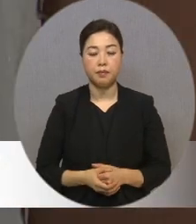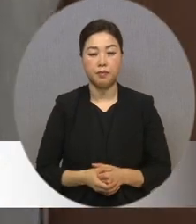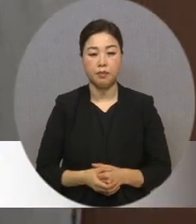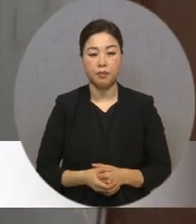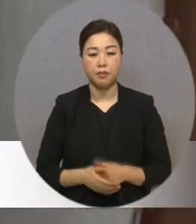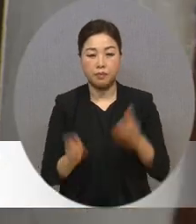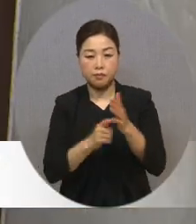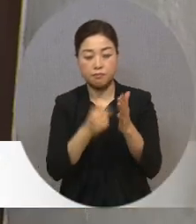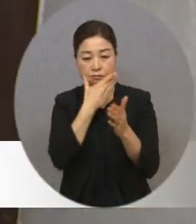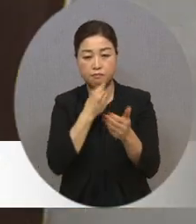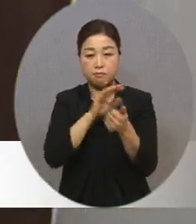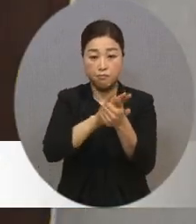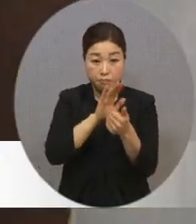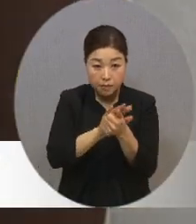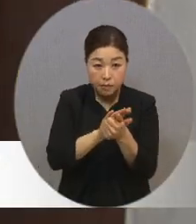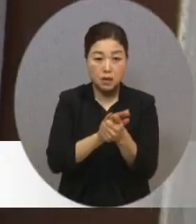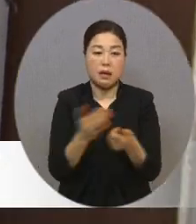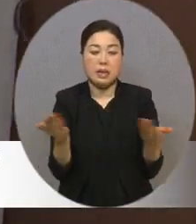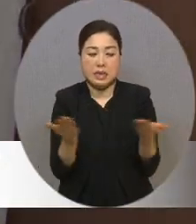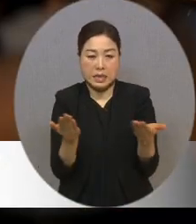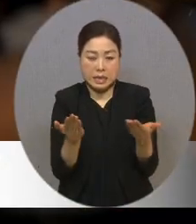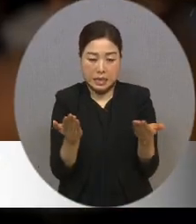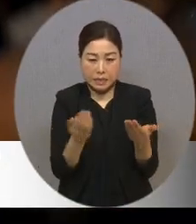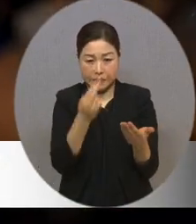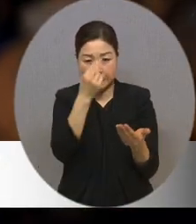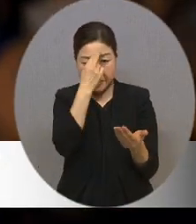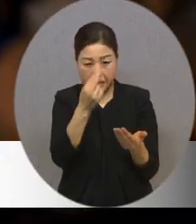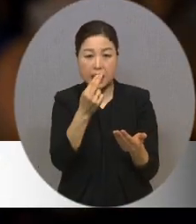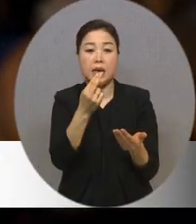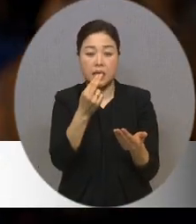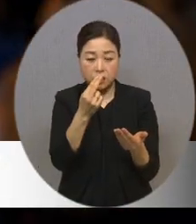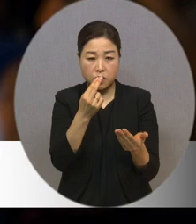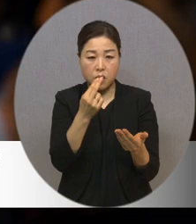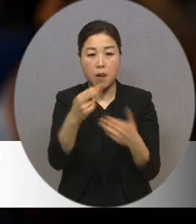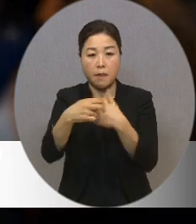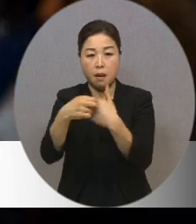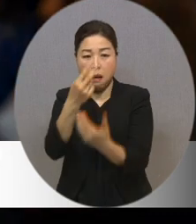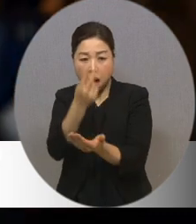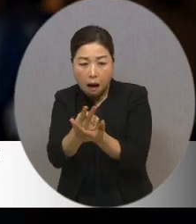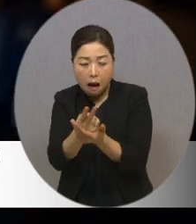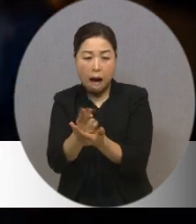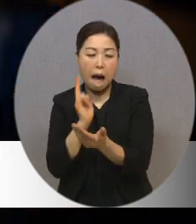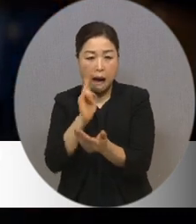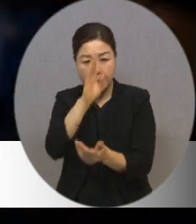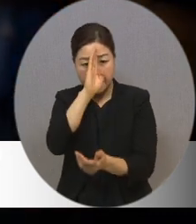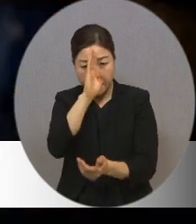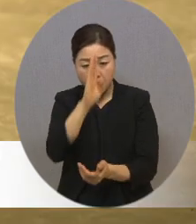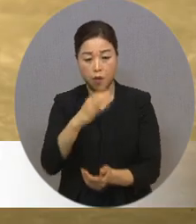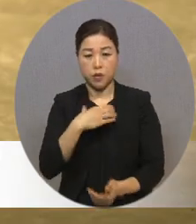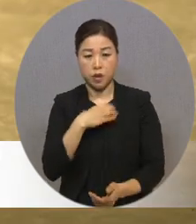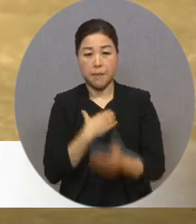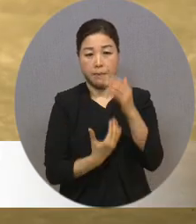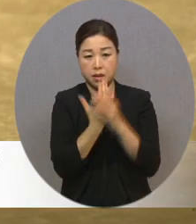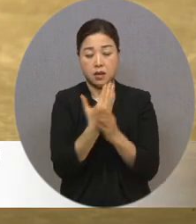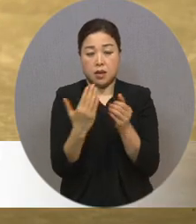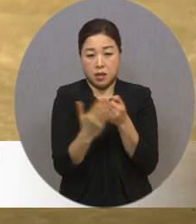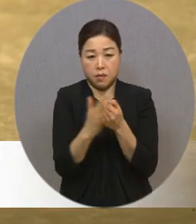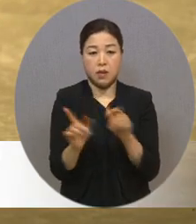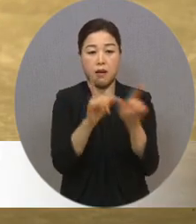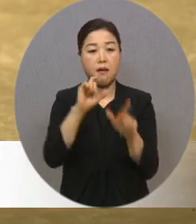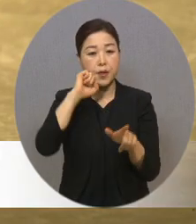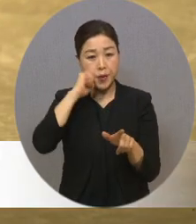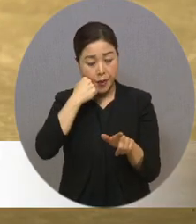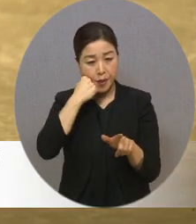긴급복지 지원은 실직으로 소득을 상실하거나 입원이 필요한 중환 질병 등 위기 상황 발생으로 생계 유지가